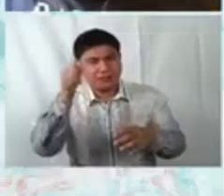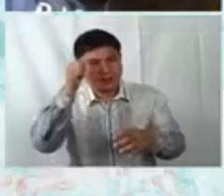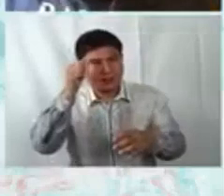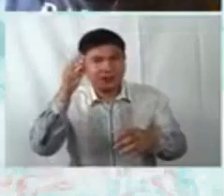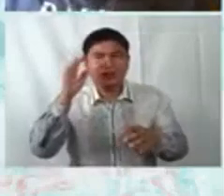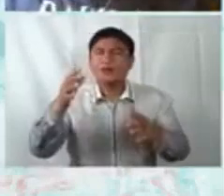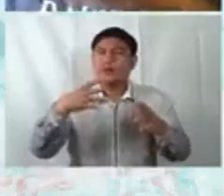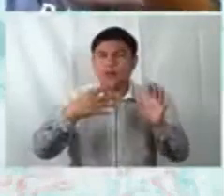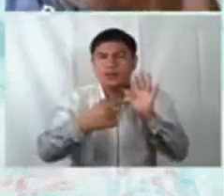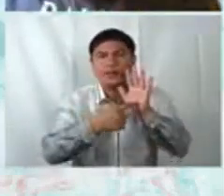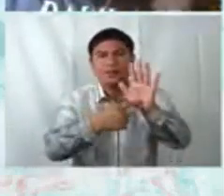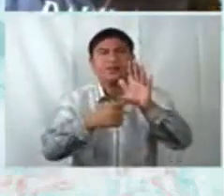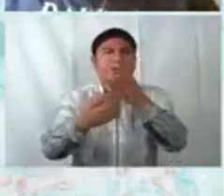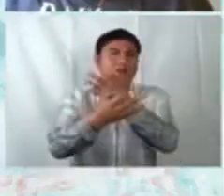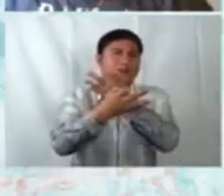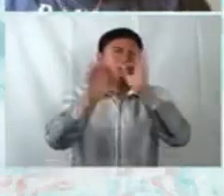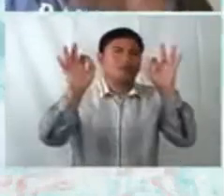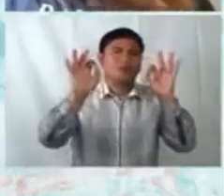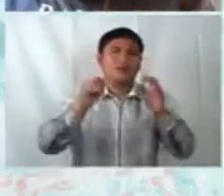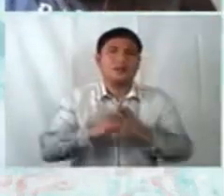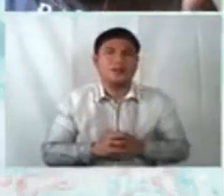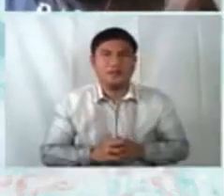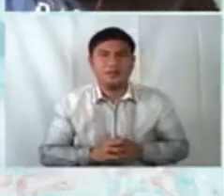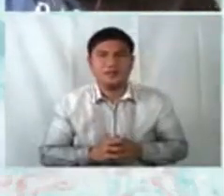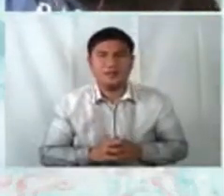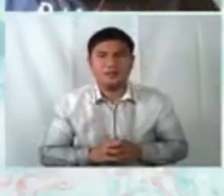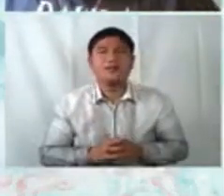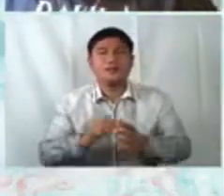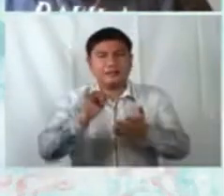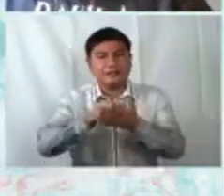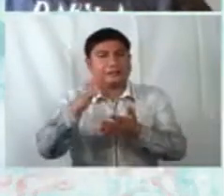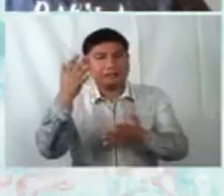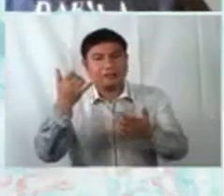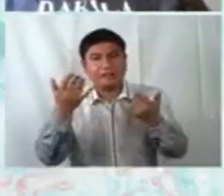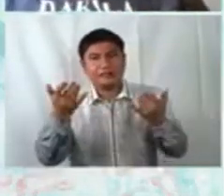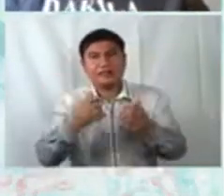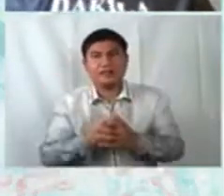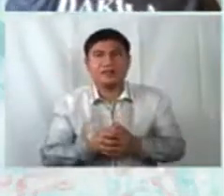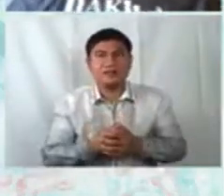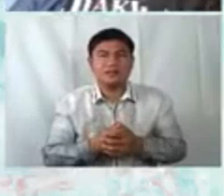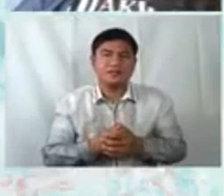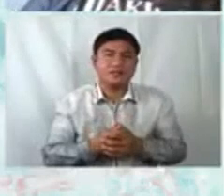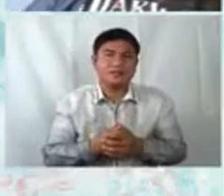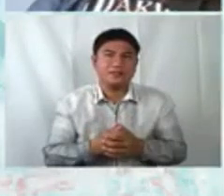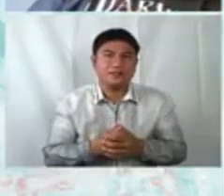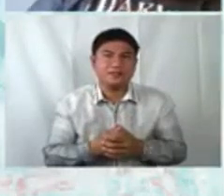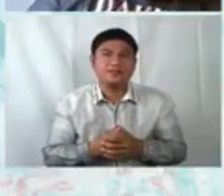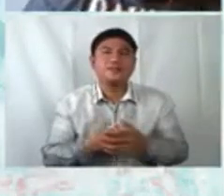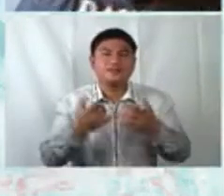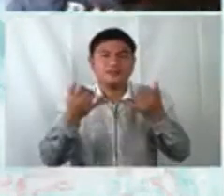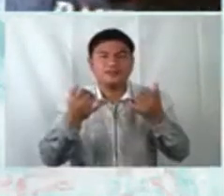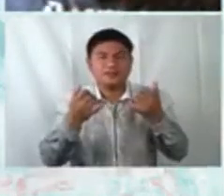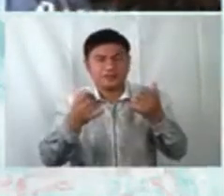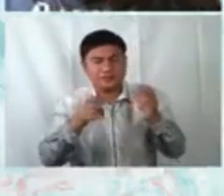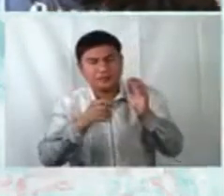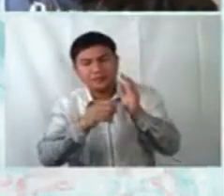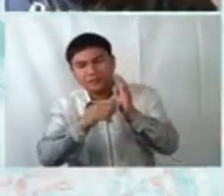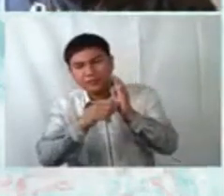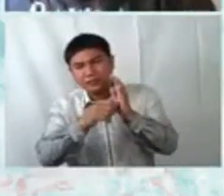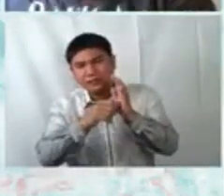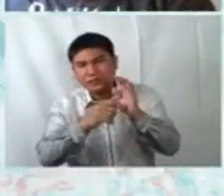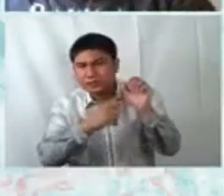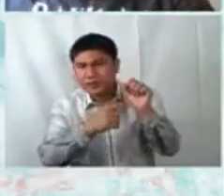sa mundo na malaya tayo in all fairness to him. Kaya ayun, ano? Eventually po ay itinatag nila Mabini at